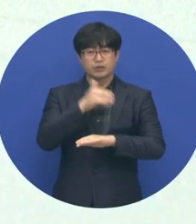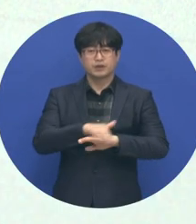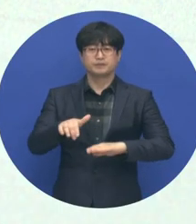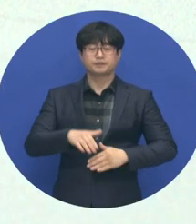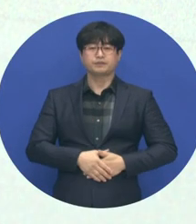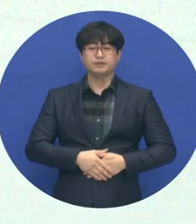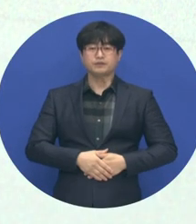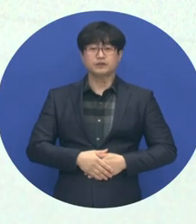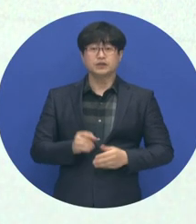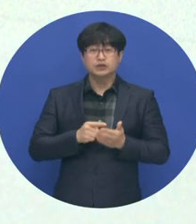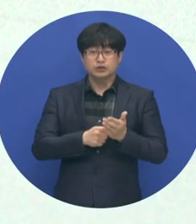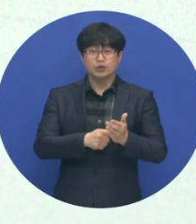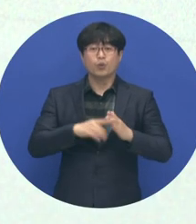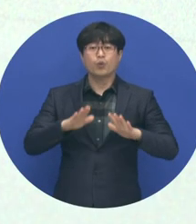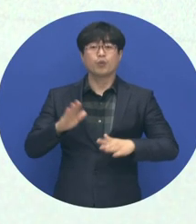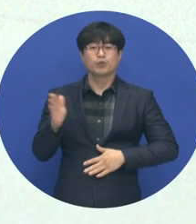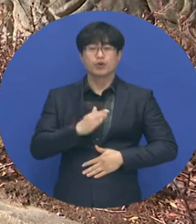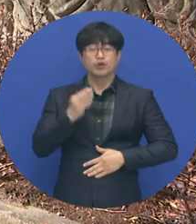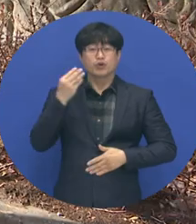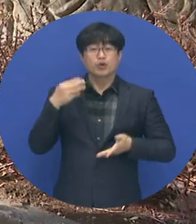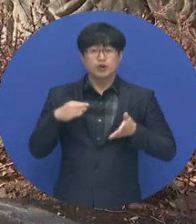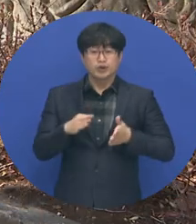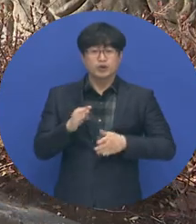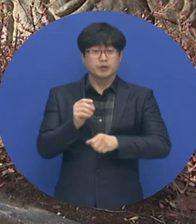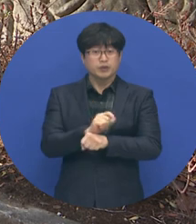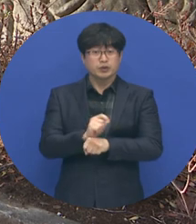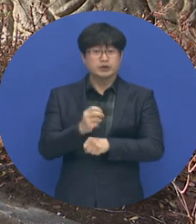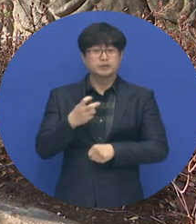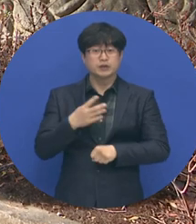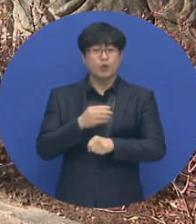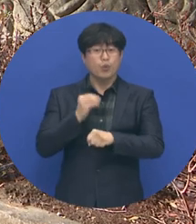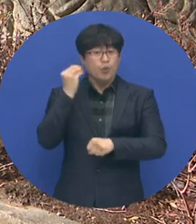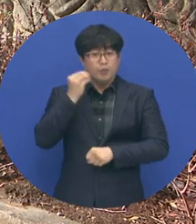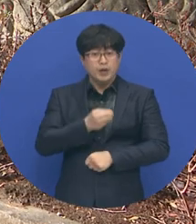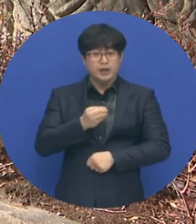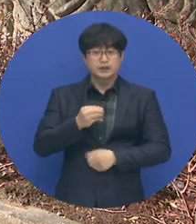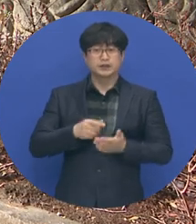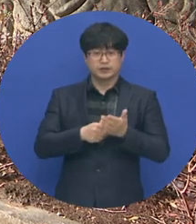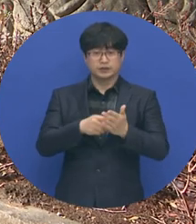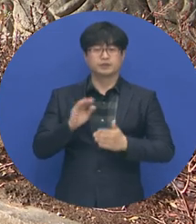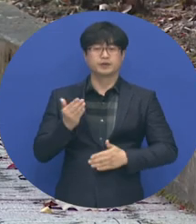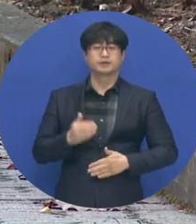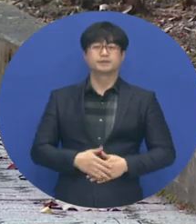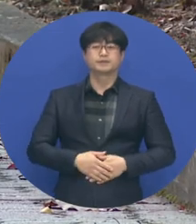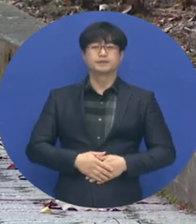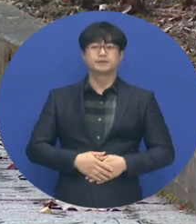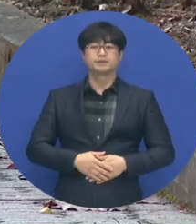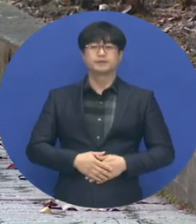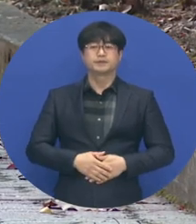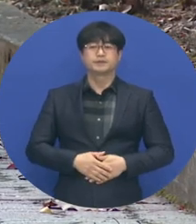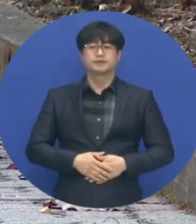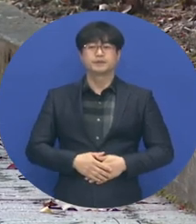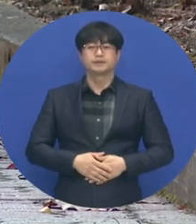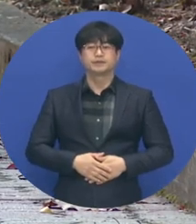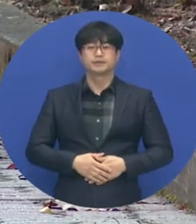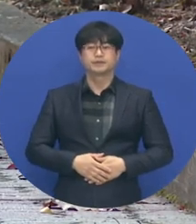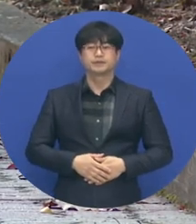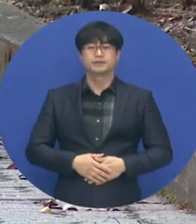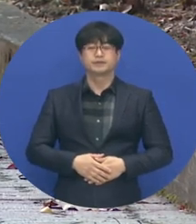계획입니다 신청은 오늘부터 경계민원 24 홈페이지 민원 신청란에서 신청할 수 있습니다